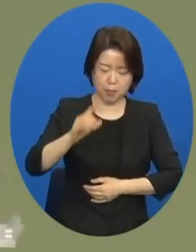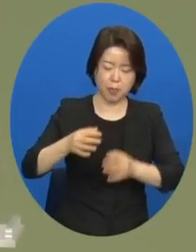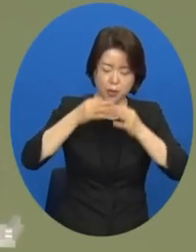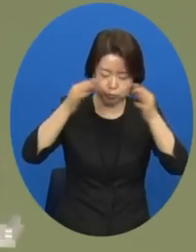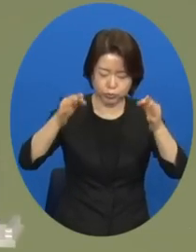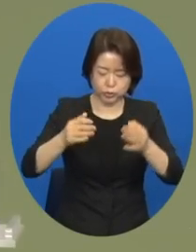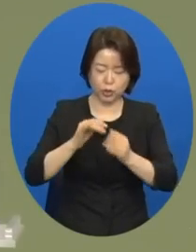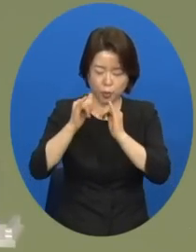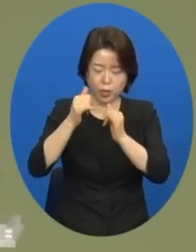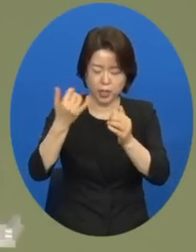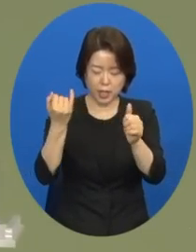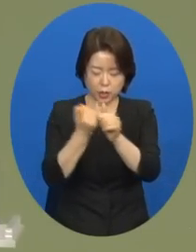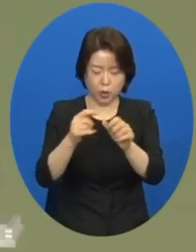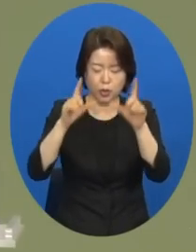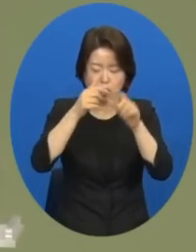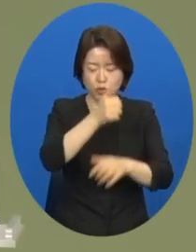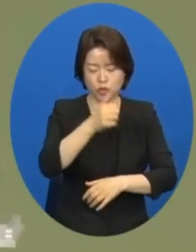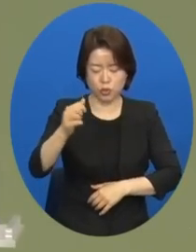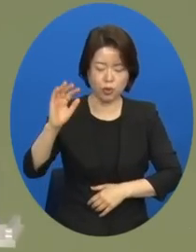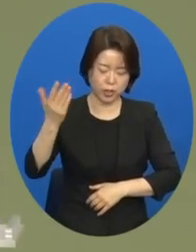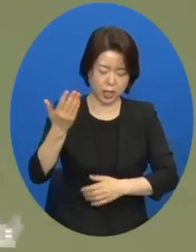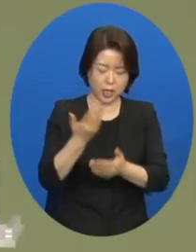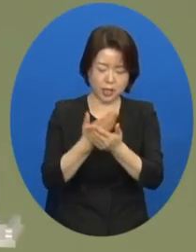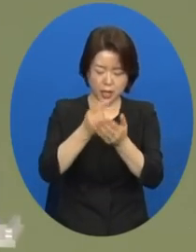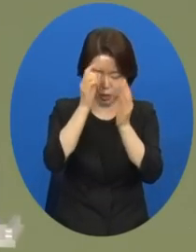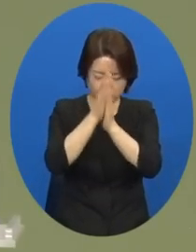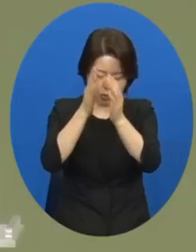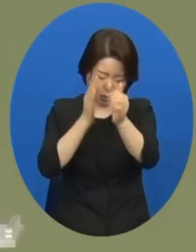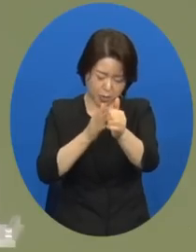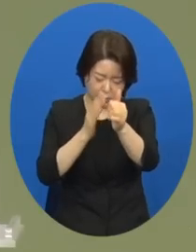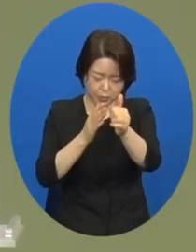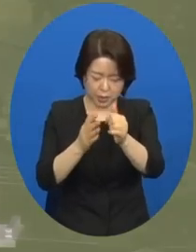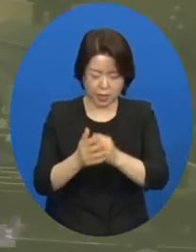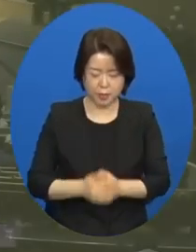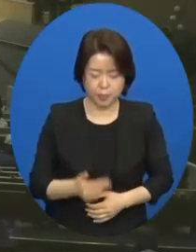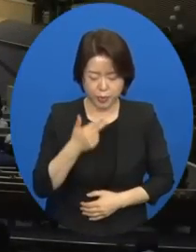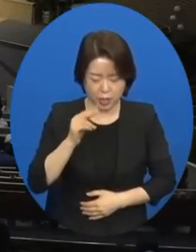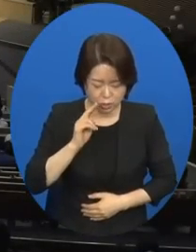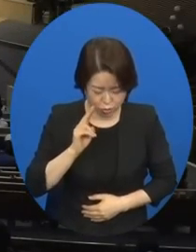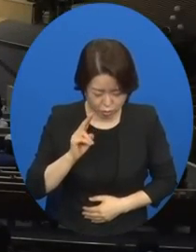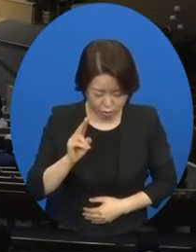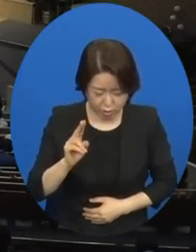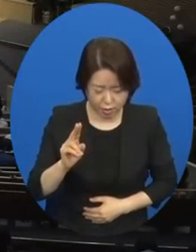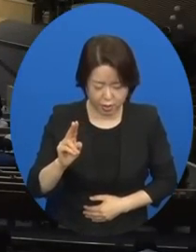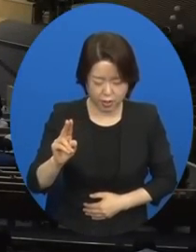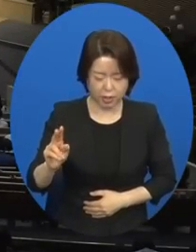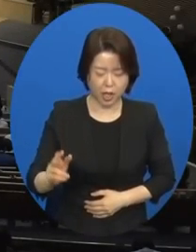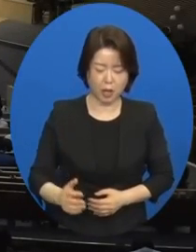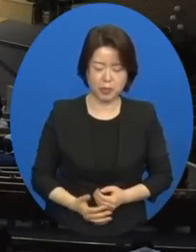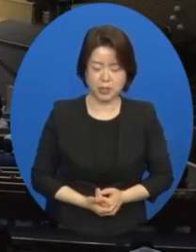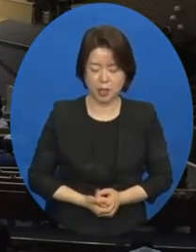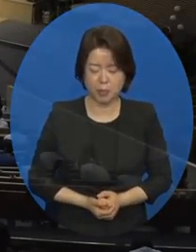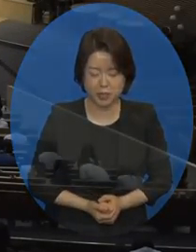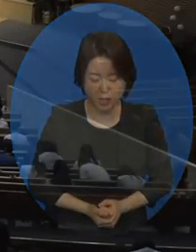위대한 결혼의 주인공이 되게 해달라고 기도하십시다 주 이루